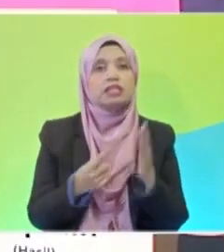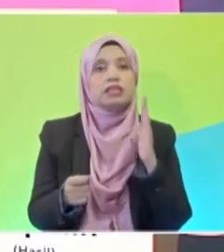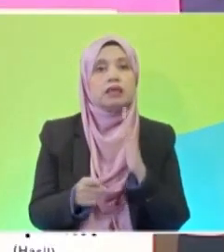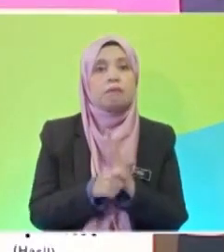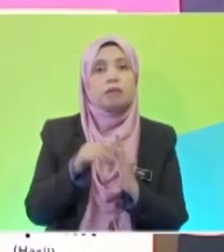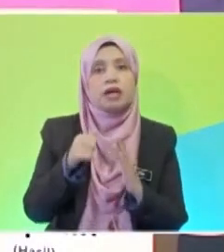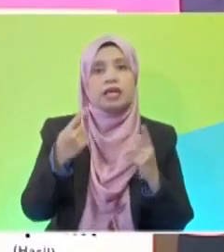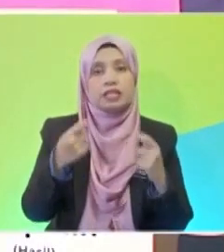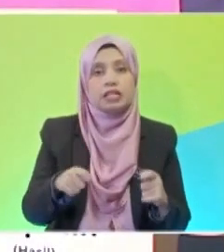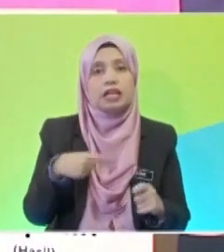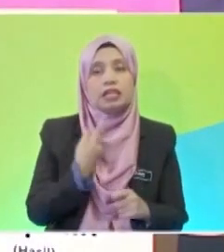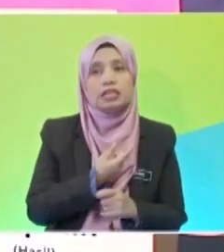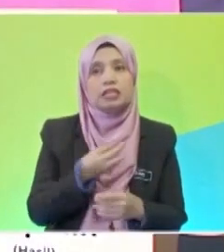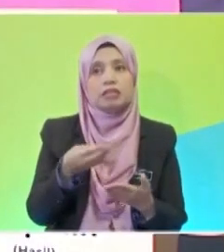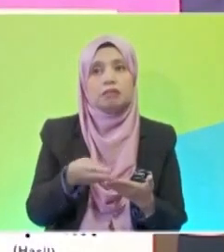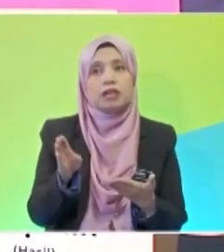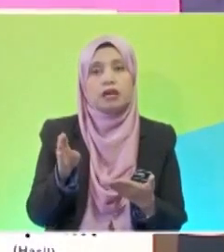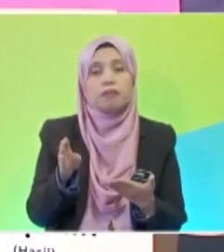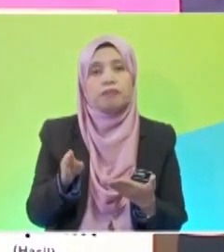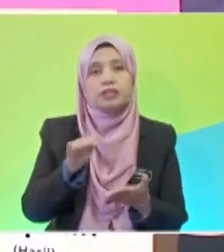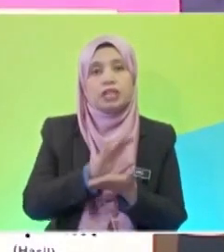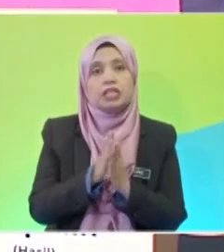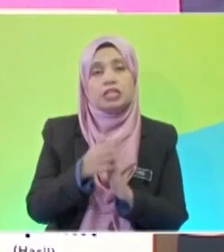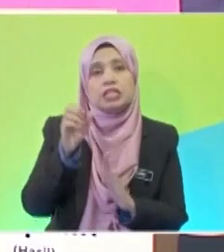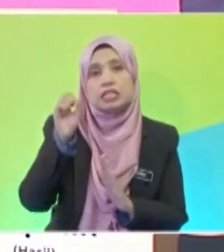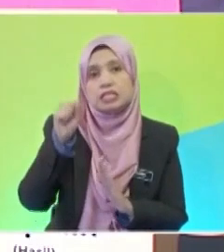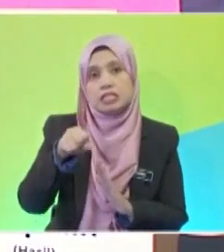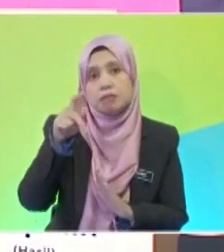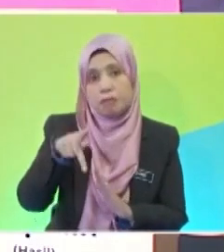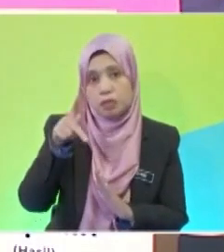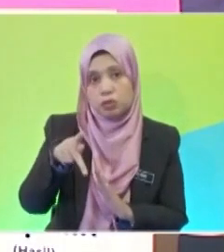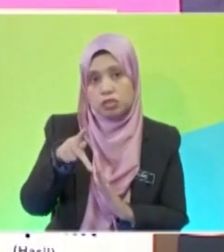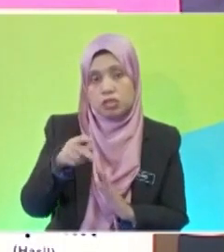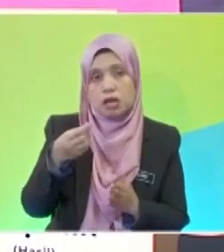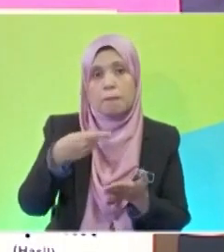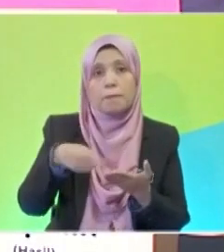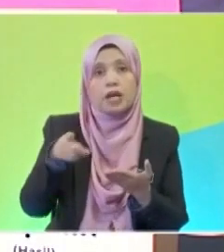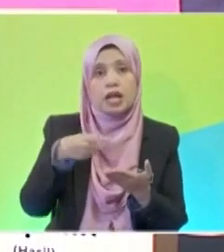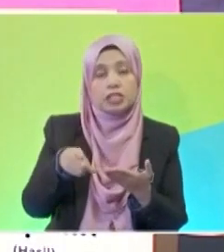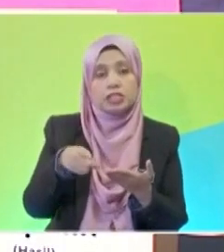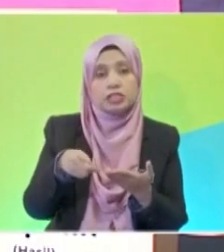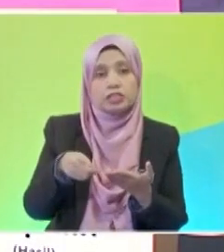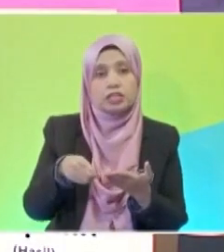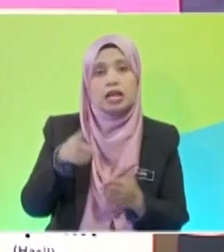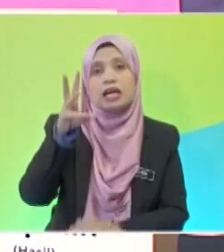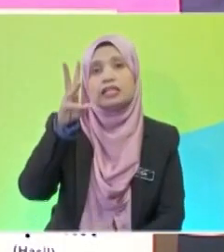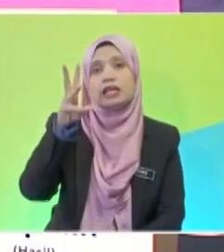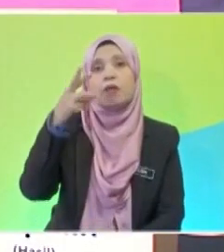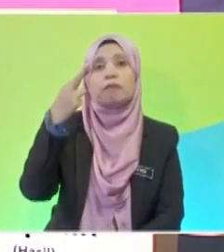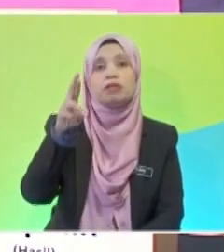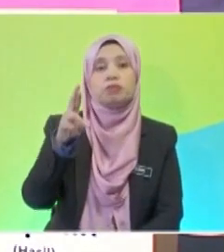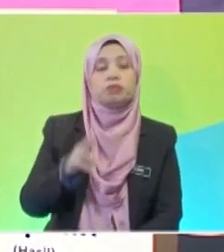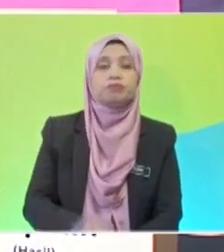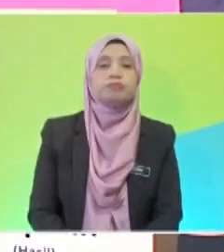kita bayar RM5,500. Jadi sepatutnya Nisa, belanja yang perlu diiktiraf untuk perniagaan ini adalah RM6,000.